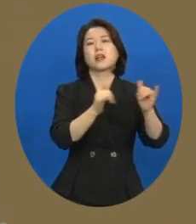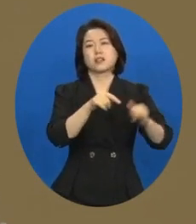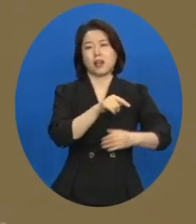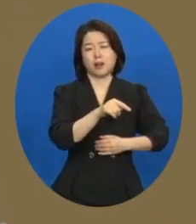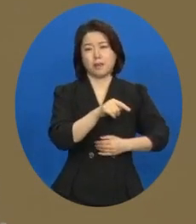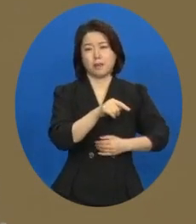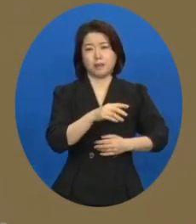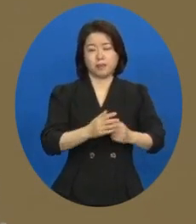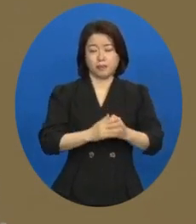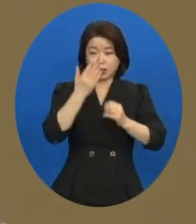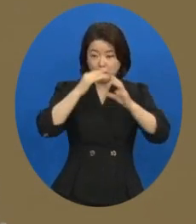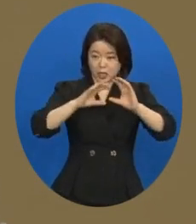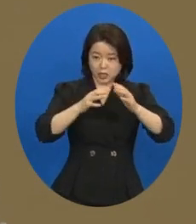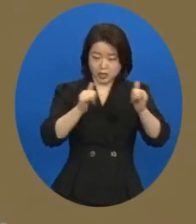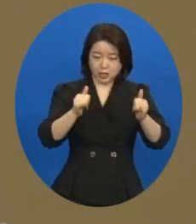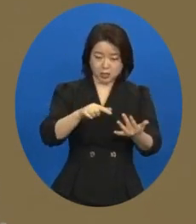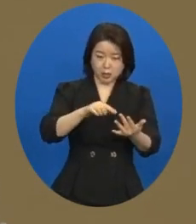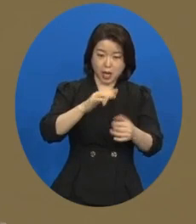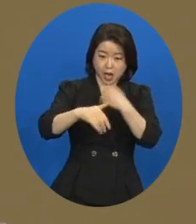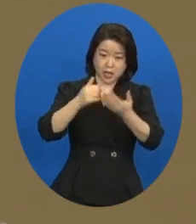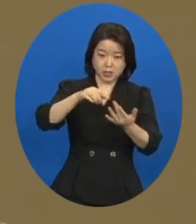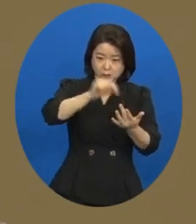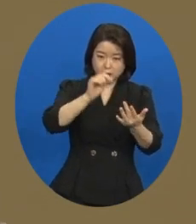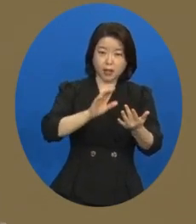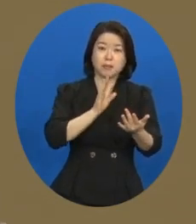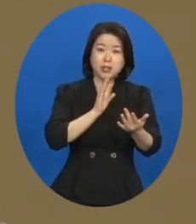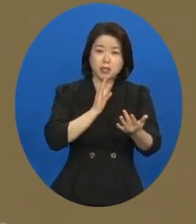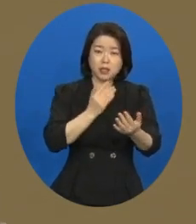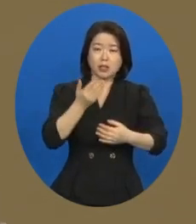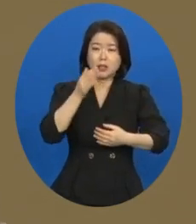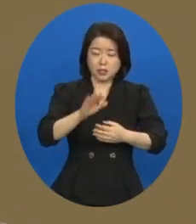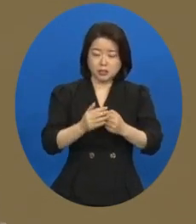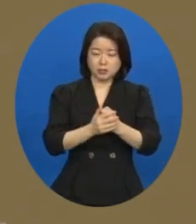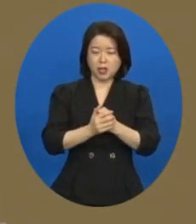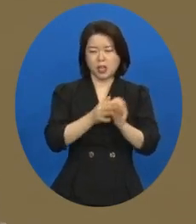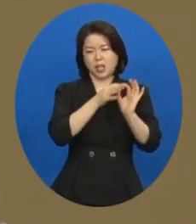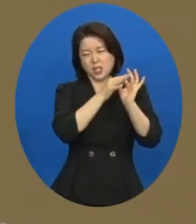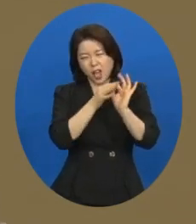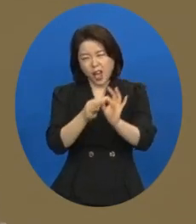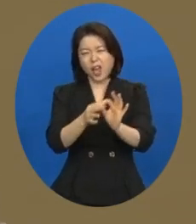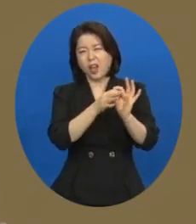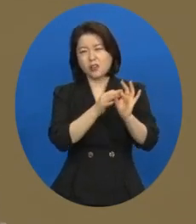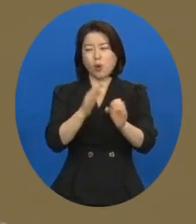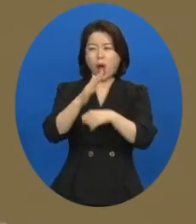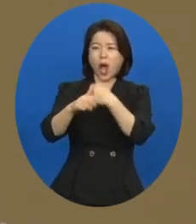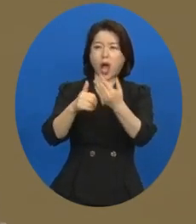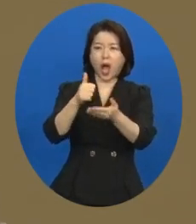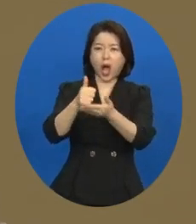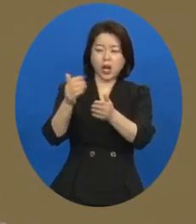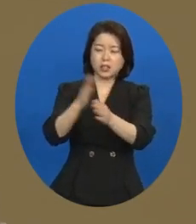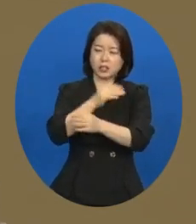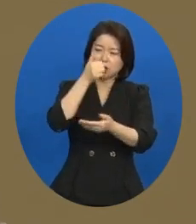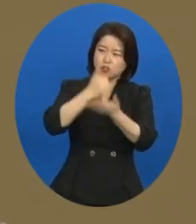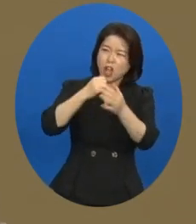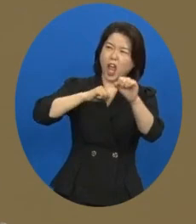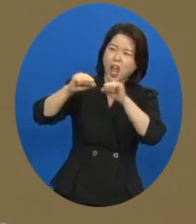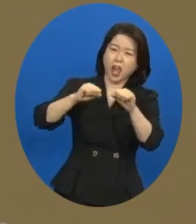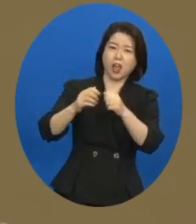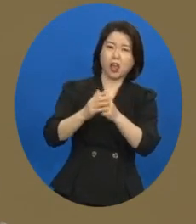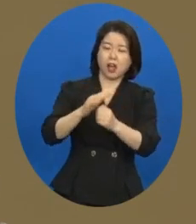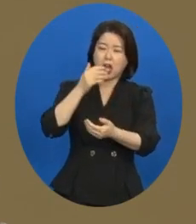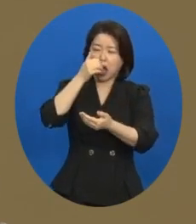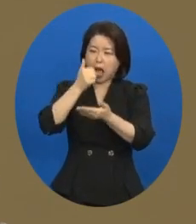이스라엘 백성은 하나님의 택한 백성이지만 이스라엘 백성은 끊임없이 하나님께 범죄하고